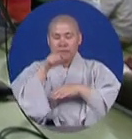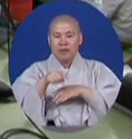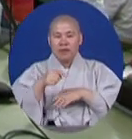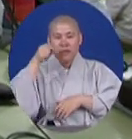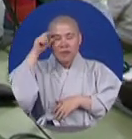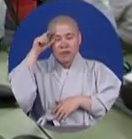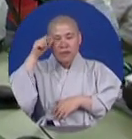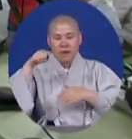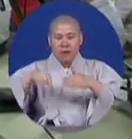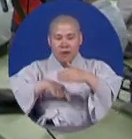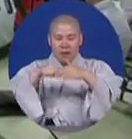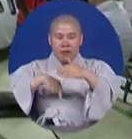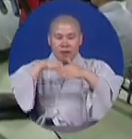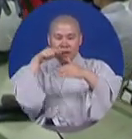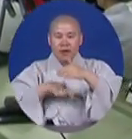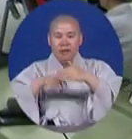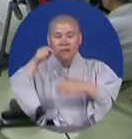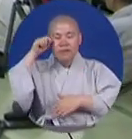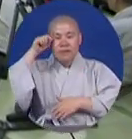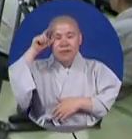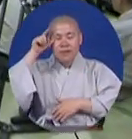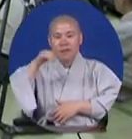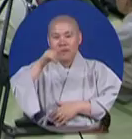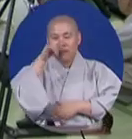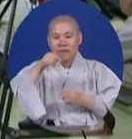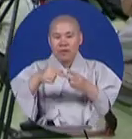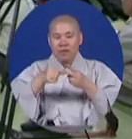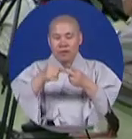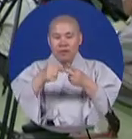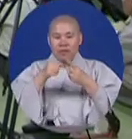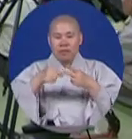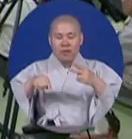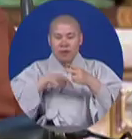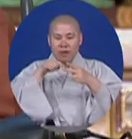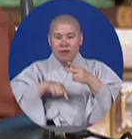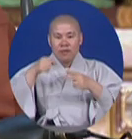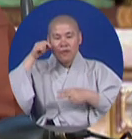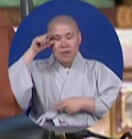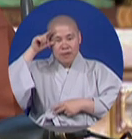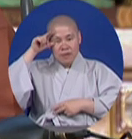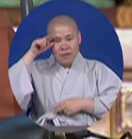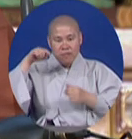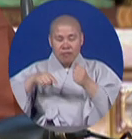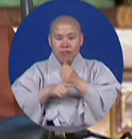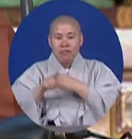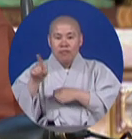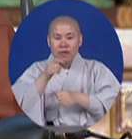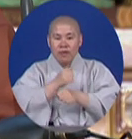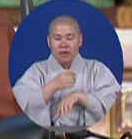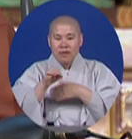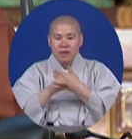또 내각이 있습니다. 안으로 깨닫는 게 있어요. 안으로 깨닫는 것은 뭐냐?